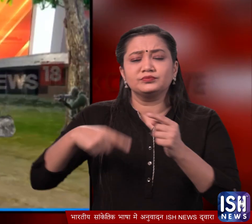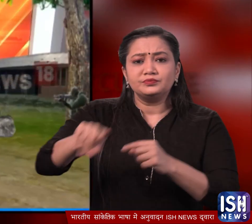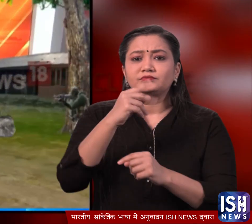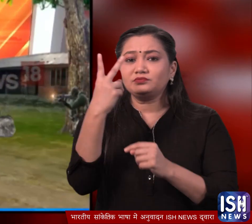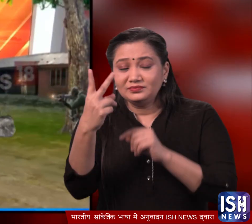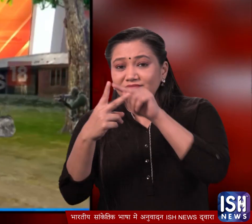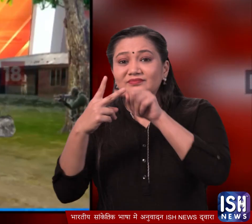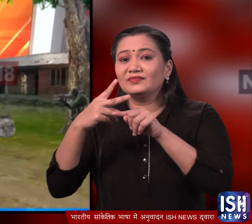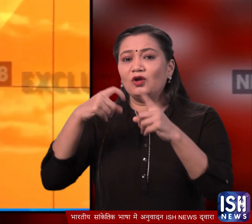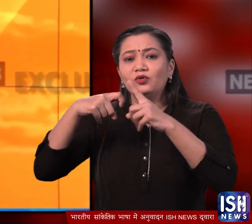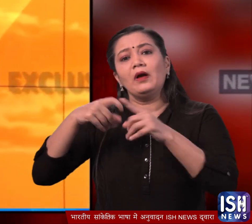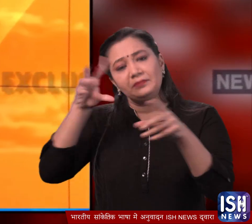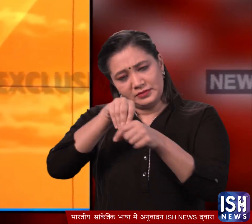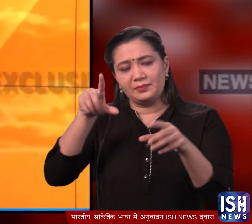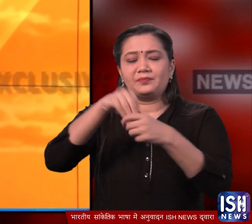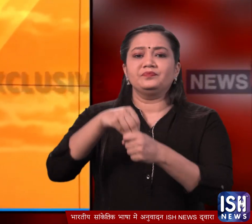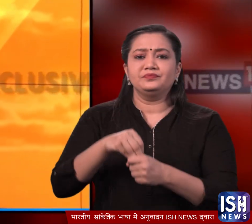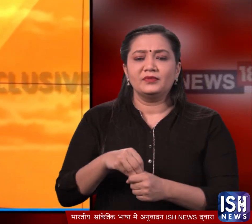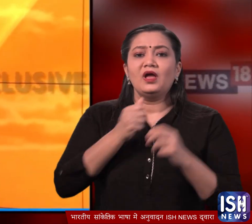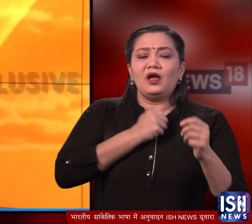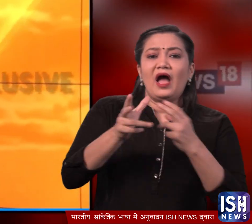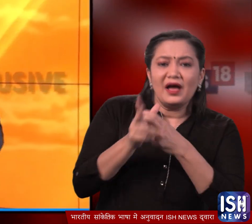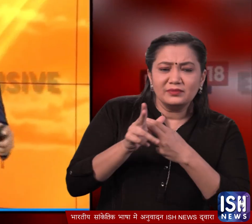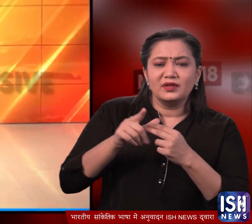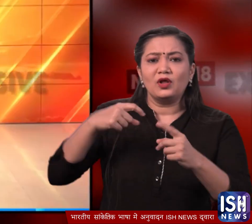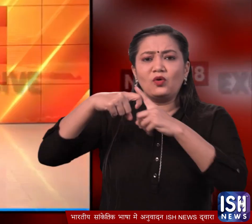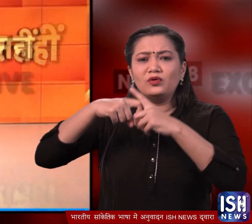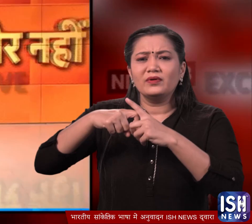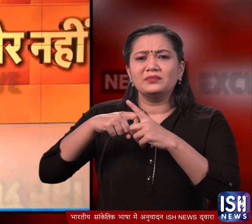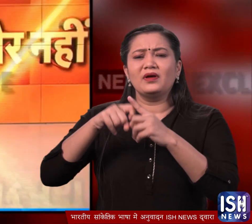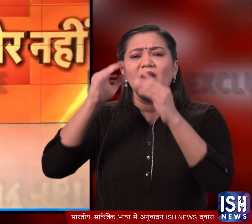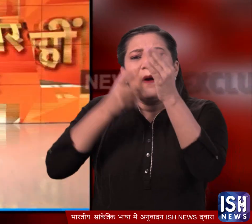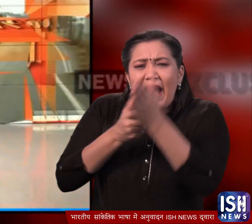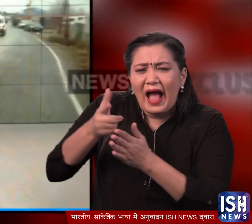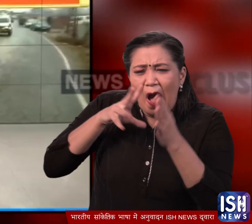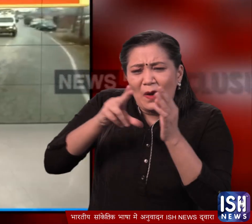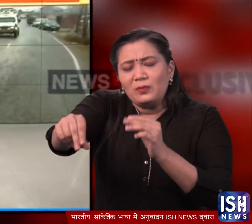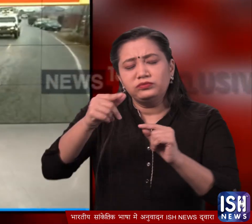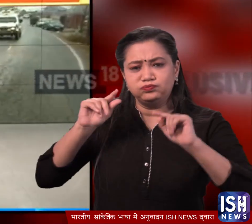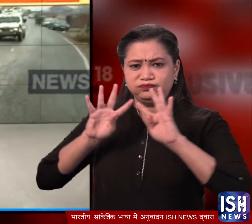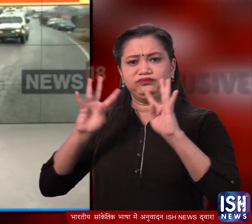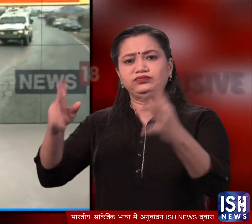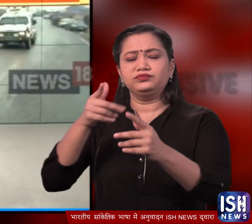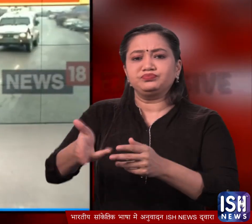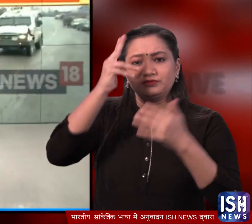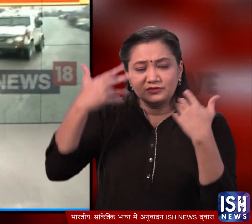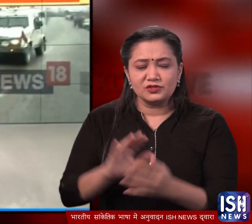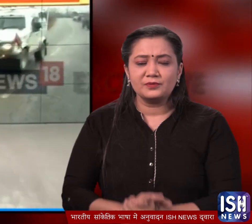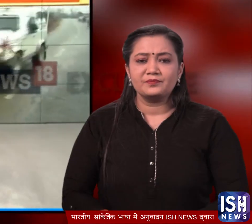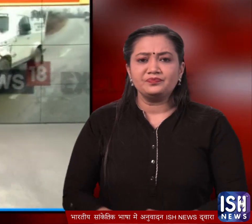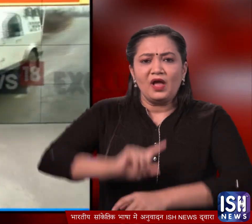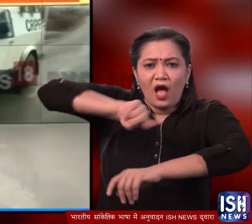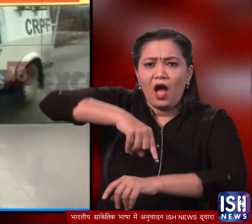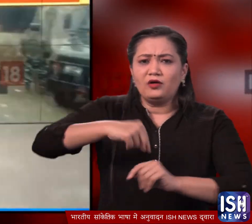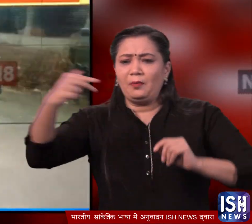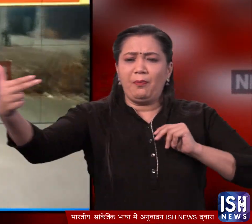को मार गिराया गया, जिनमें कुलगाम में हुई मुठभेड़ में मारे गए 2 आतंकी भी शामिल हैं, जिन्हें सुरक्षा बल के जवानों ने कुलगाम के एक गांव